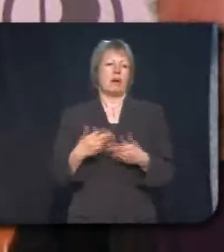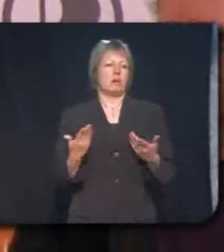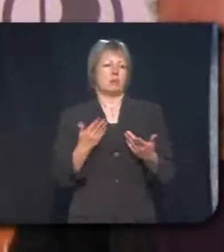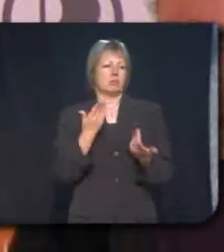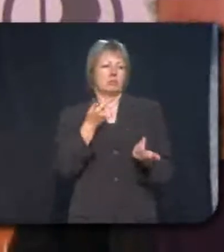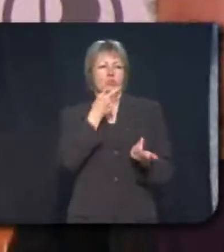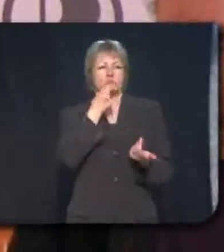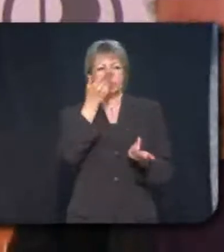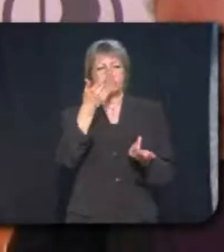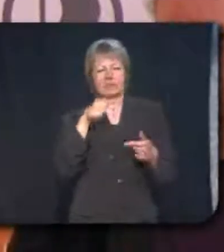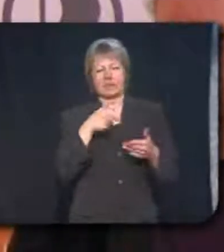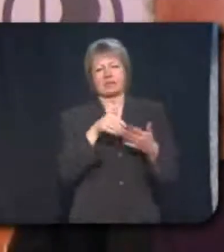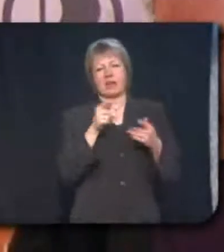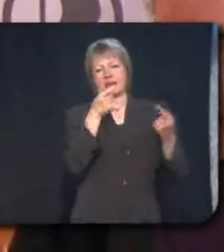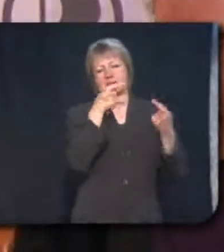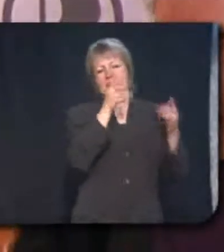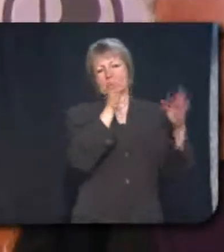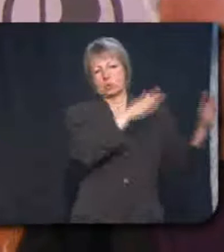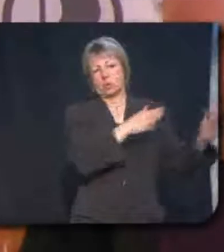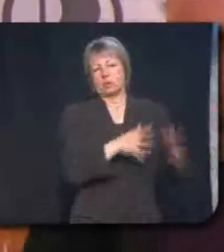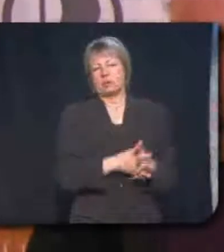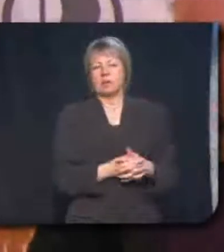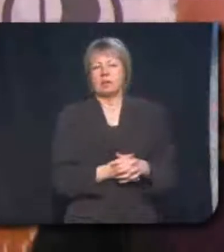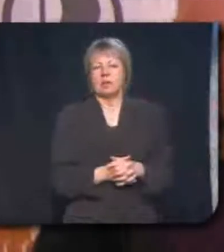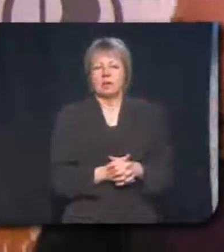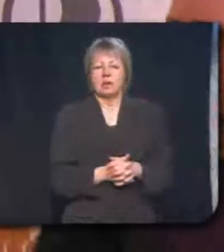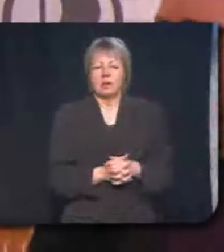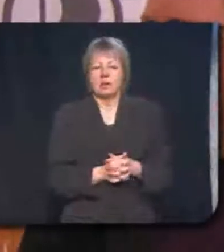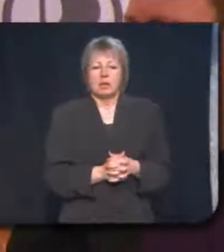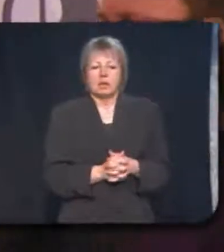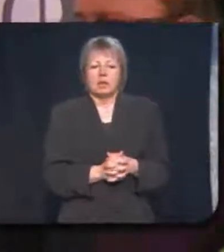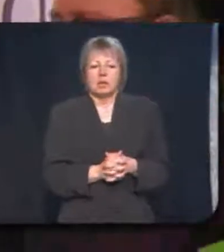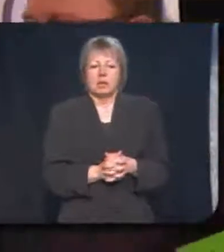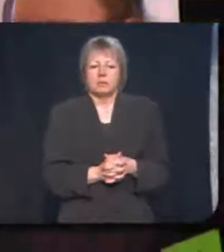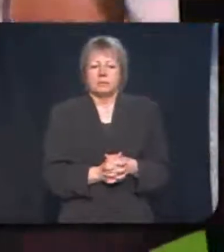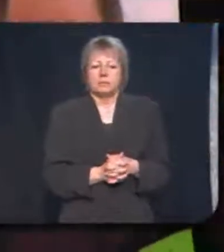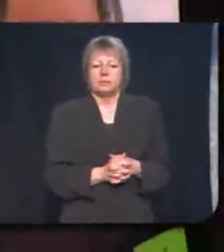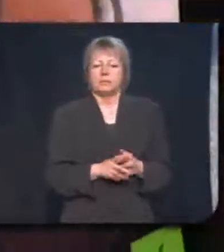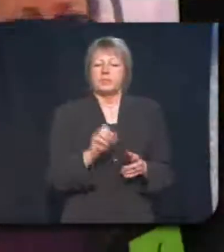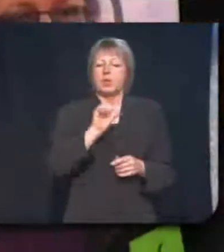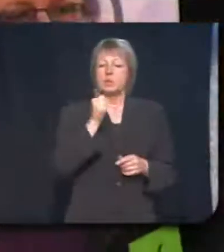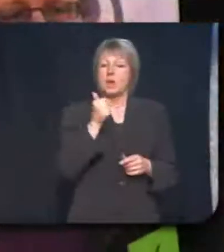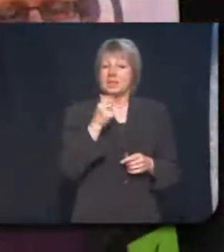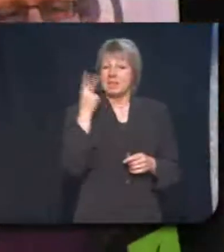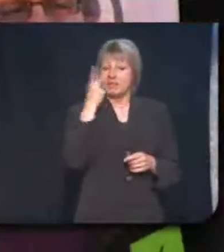Diskussion weiter als allererstes die Verständnis